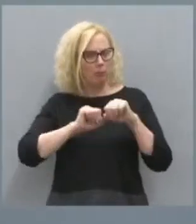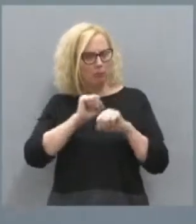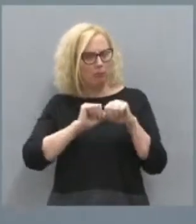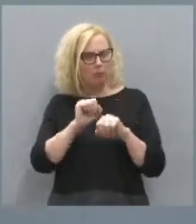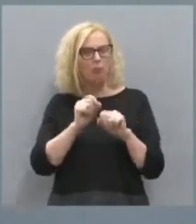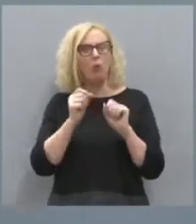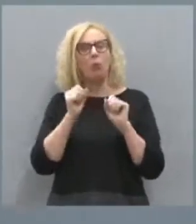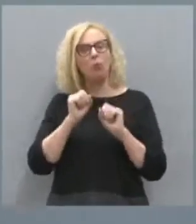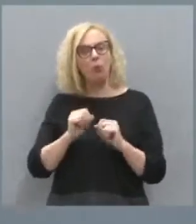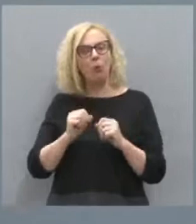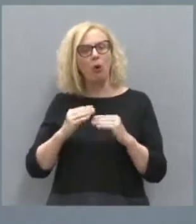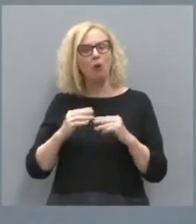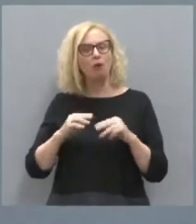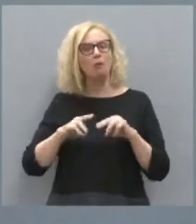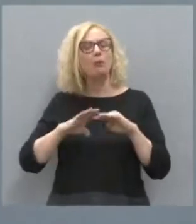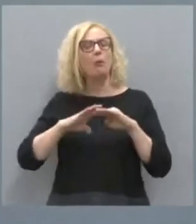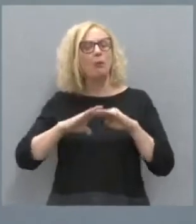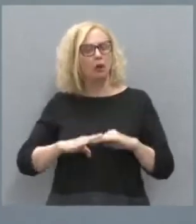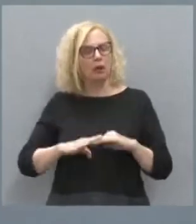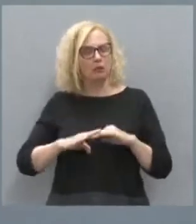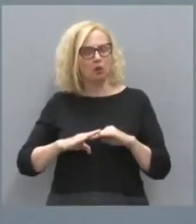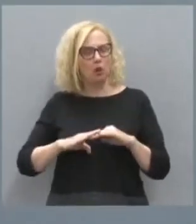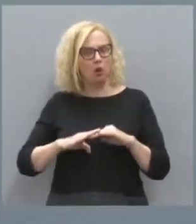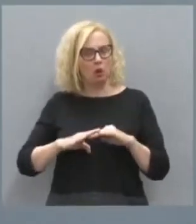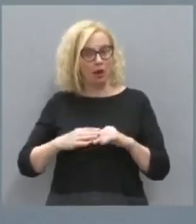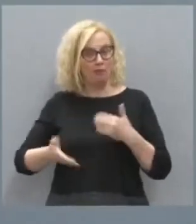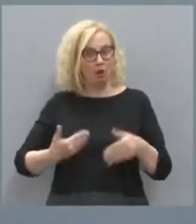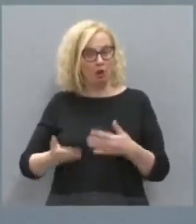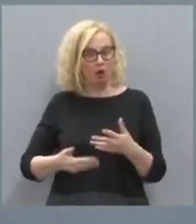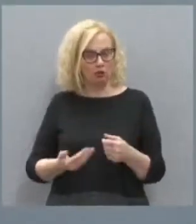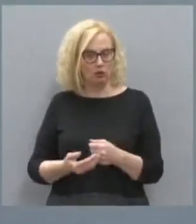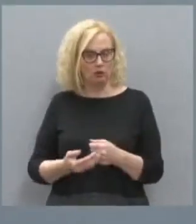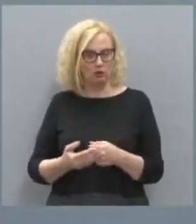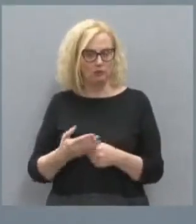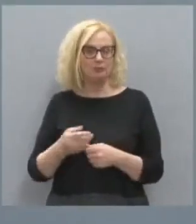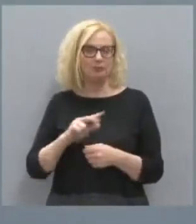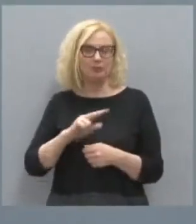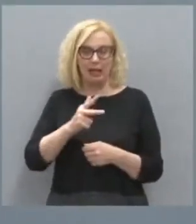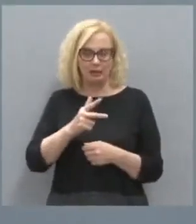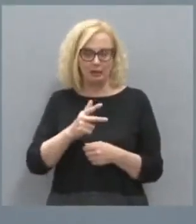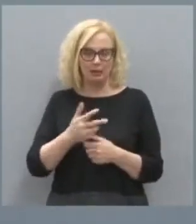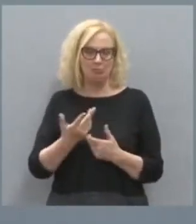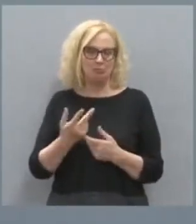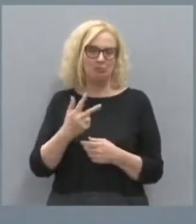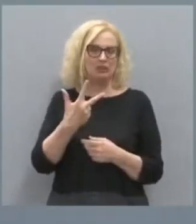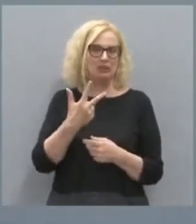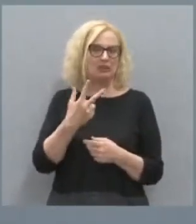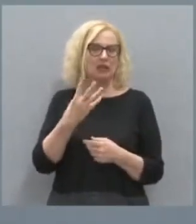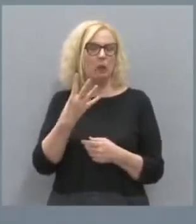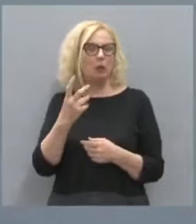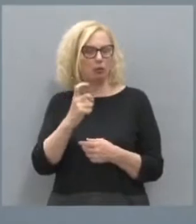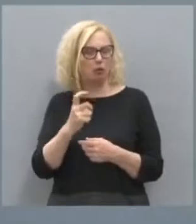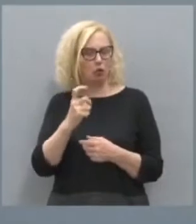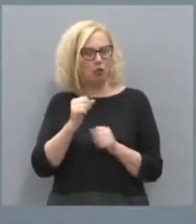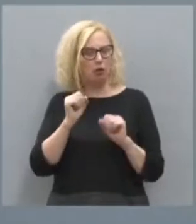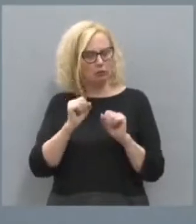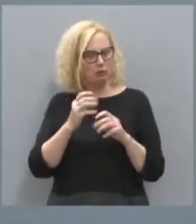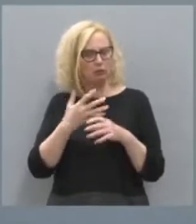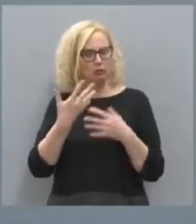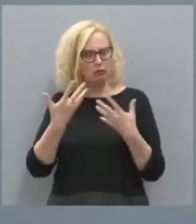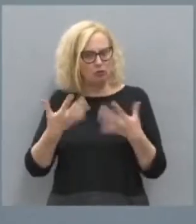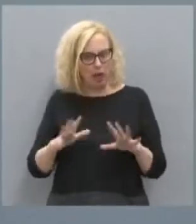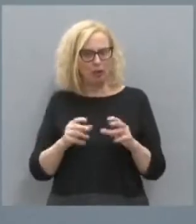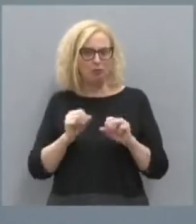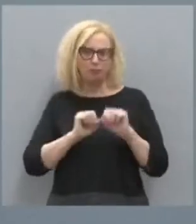proteggersi dall'eventuale contagio velocemente dopo la terza dose in 3 4 giorni ciò vuol dire e questo è